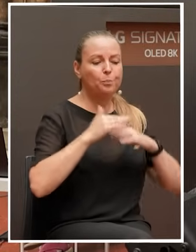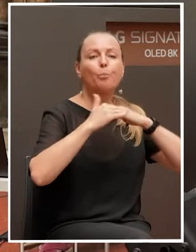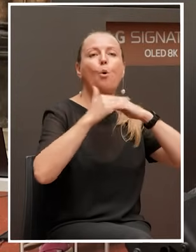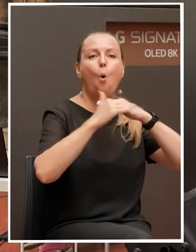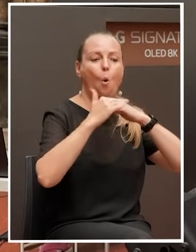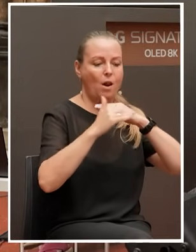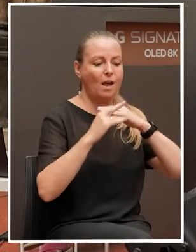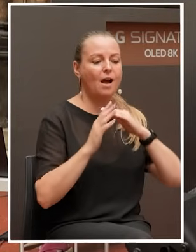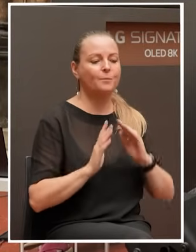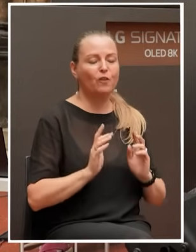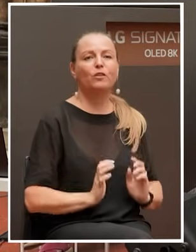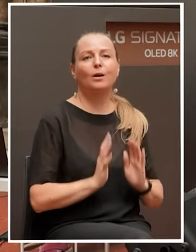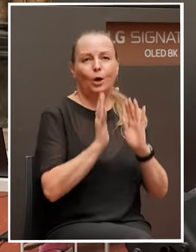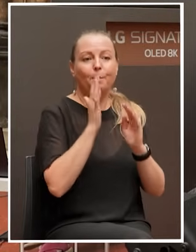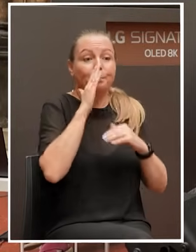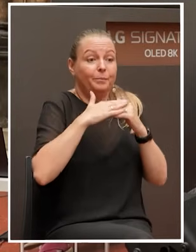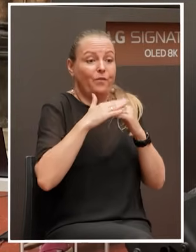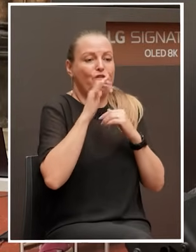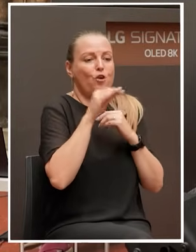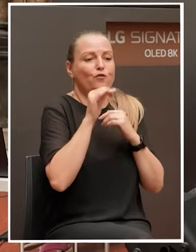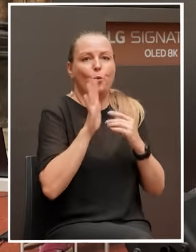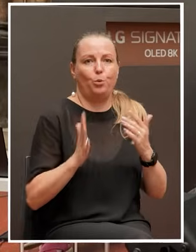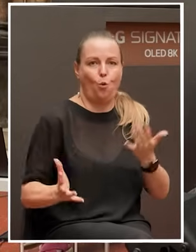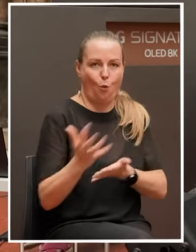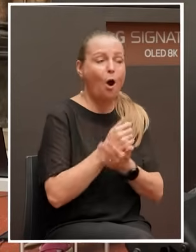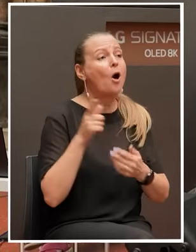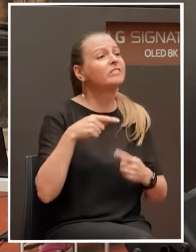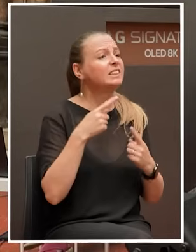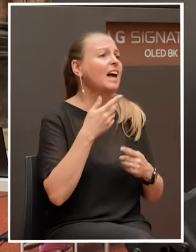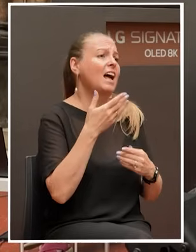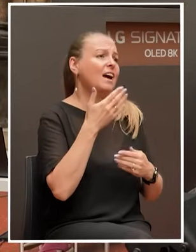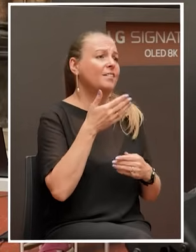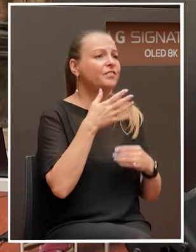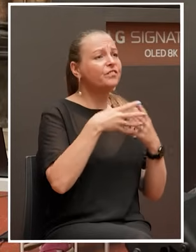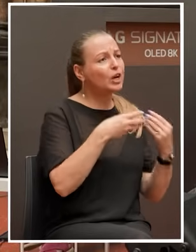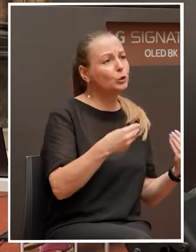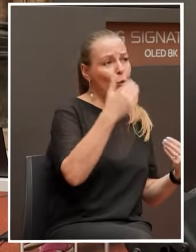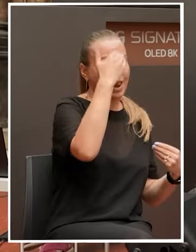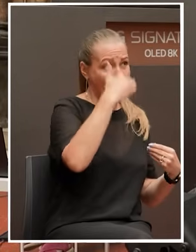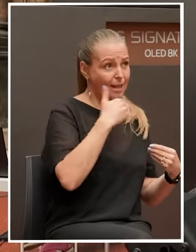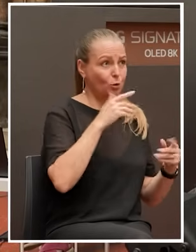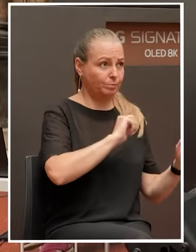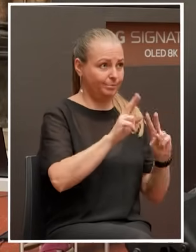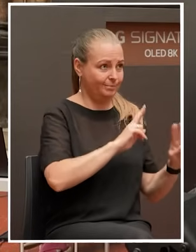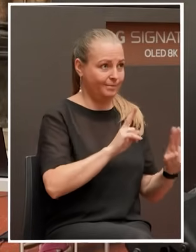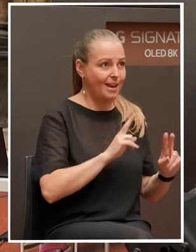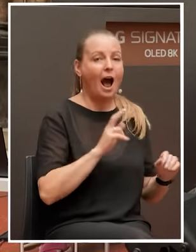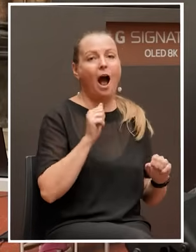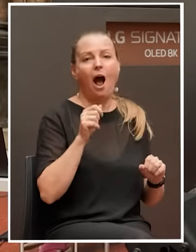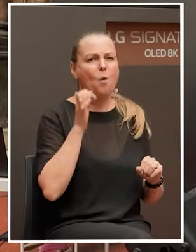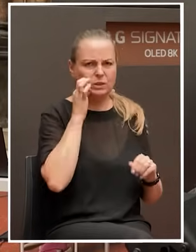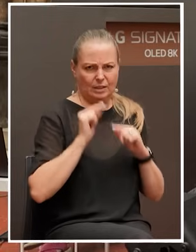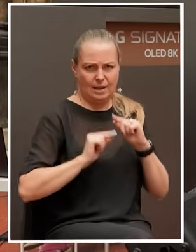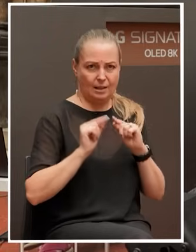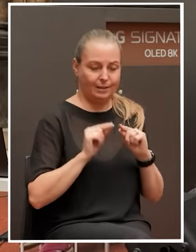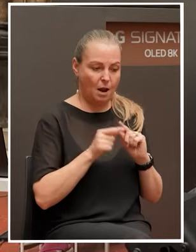поле накануне урожая. Он обычно предпочитает весну или осень, когда поле само по себе, а не несет вот эти злаки. А